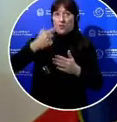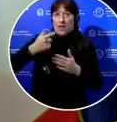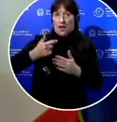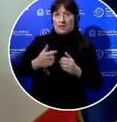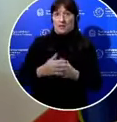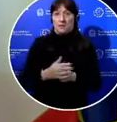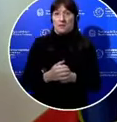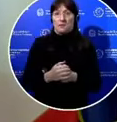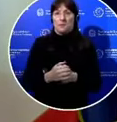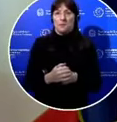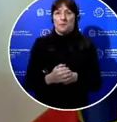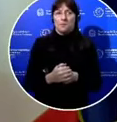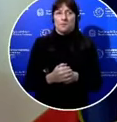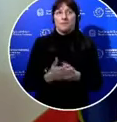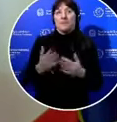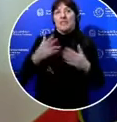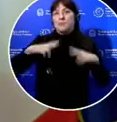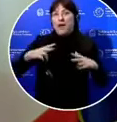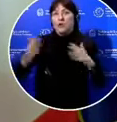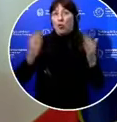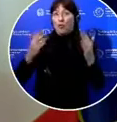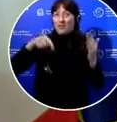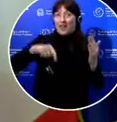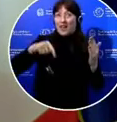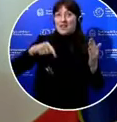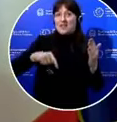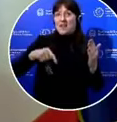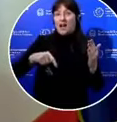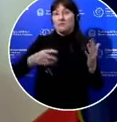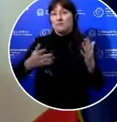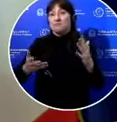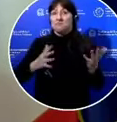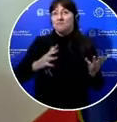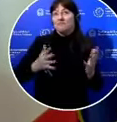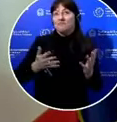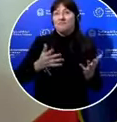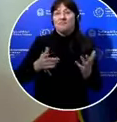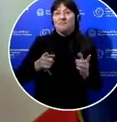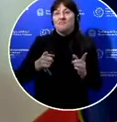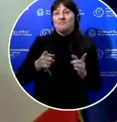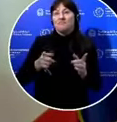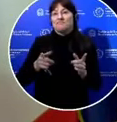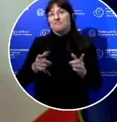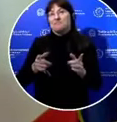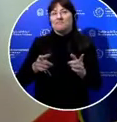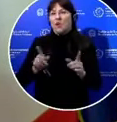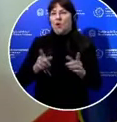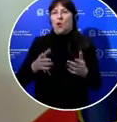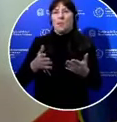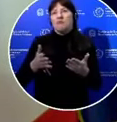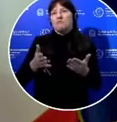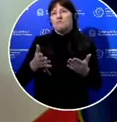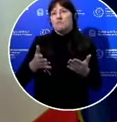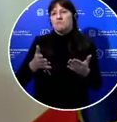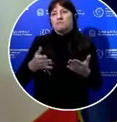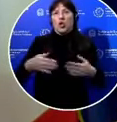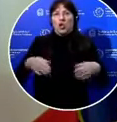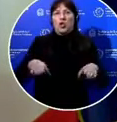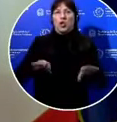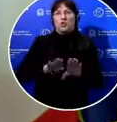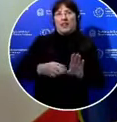conferenza chiuda anche, o comunque metta una pietra definitiva e tombale